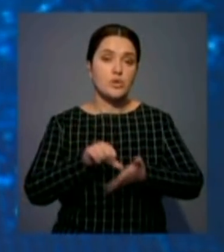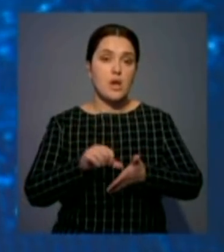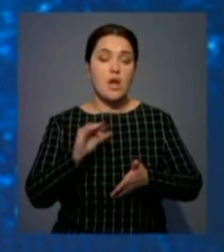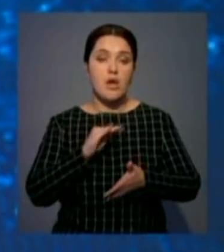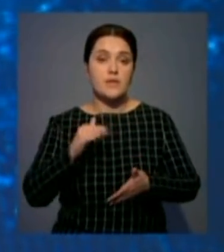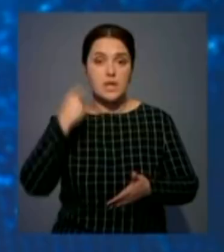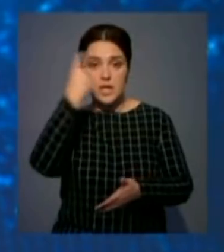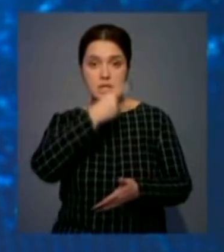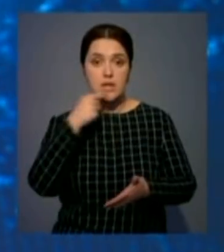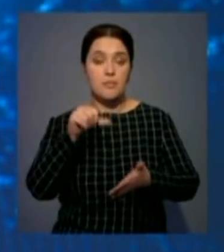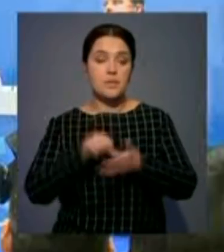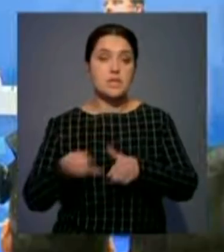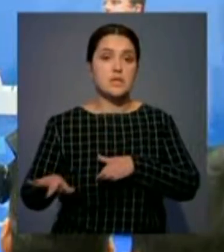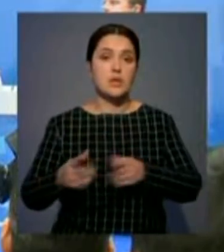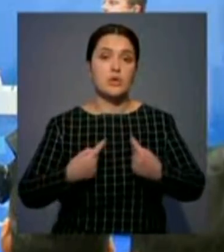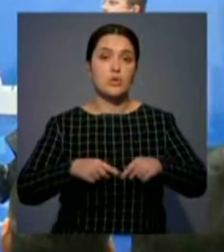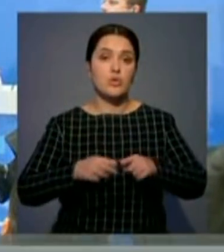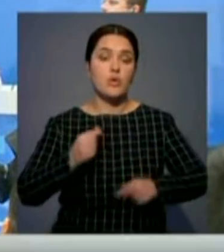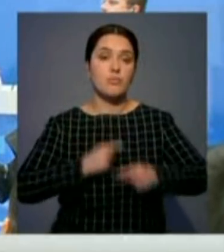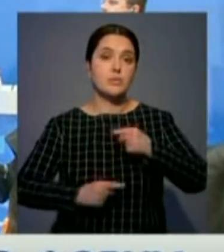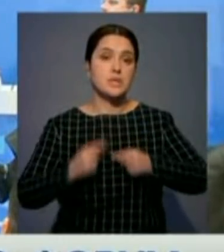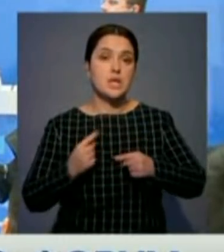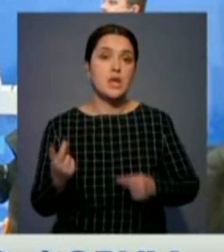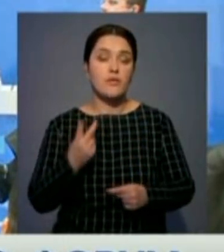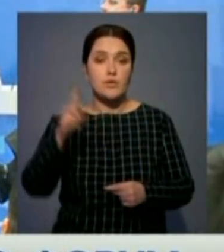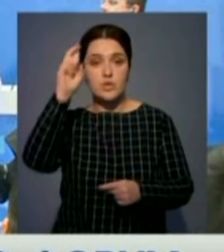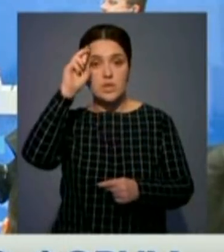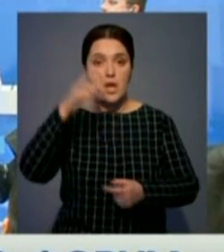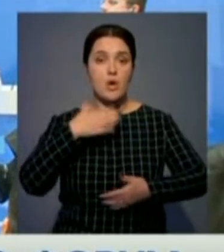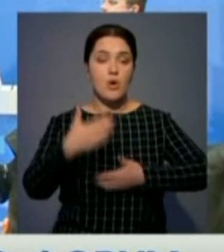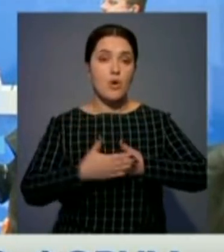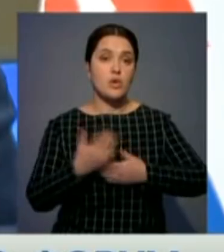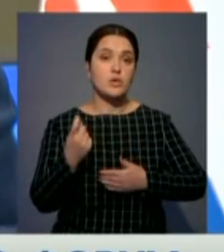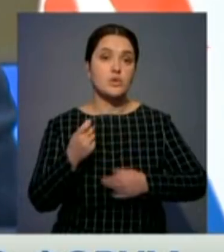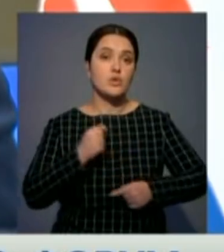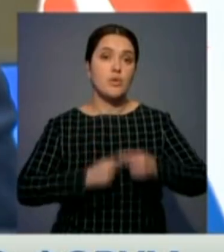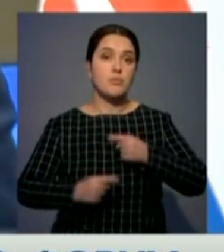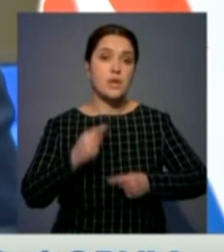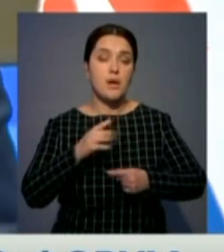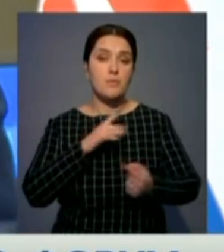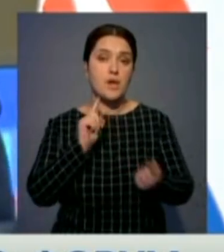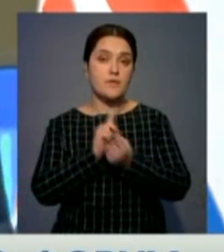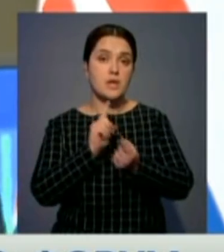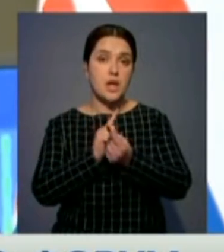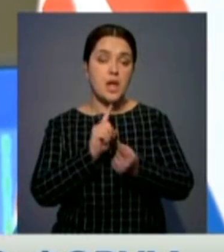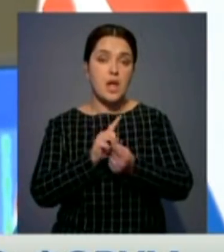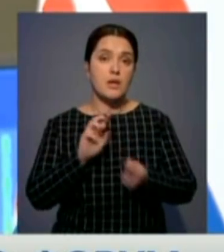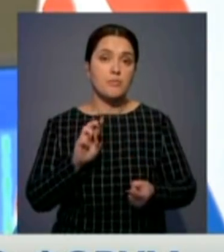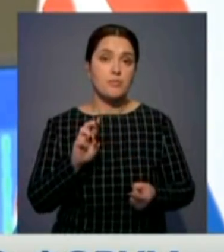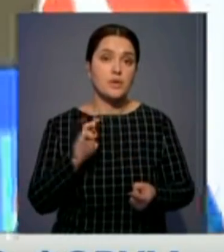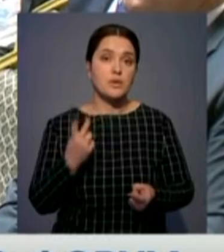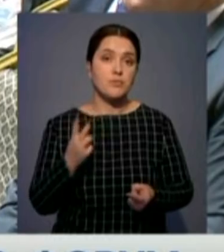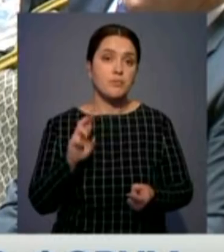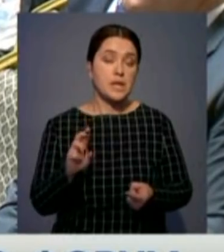приняли участие официальные лица, представители деловых кругов и бизнесмены двух стран. Около сотни предпринимателей провели встречи в